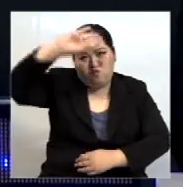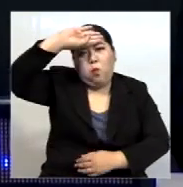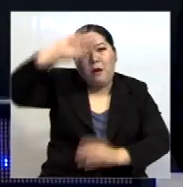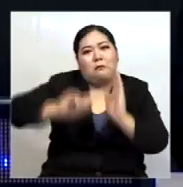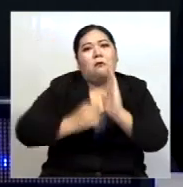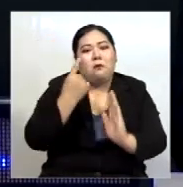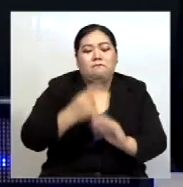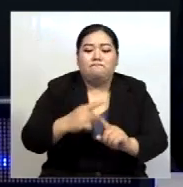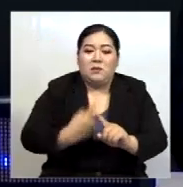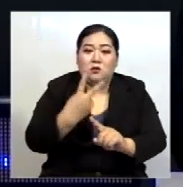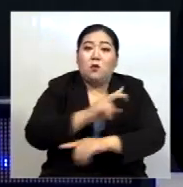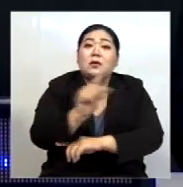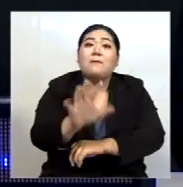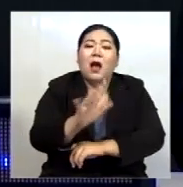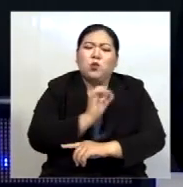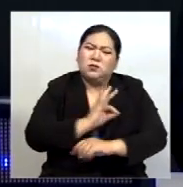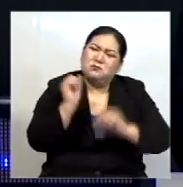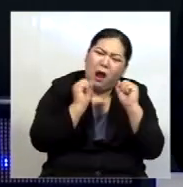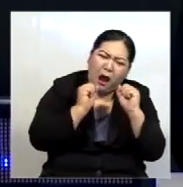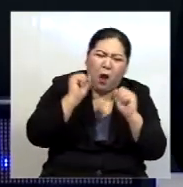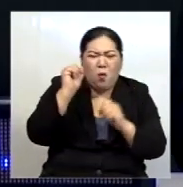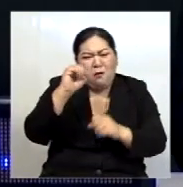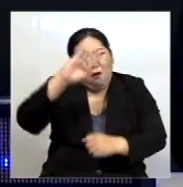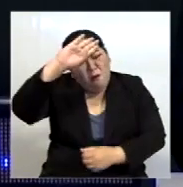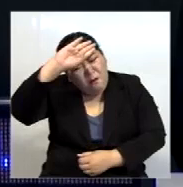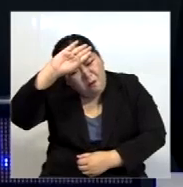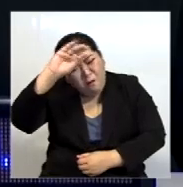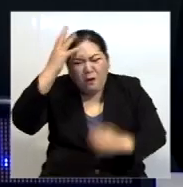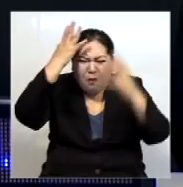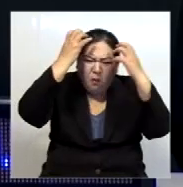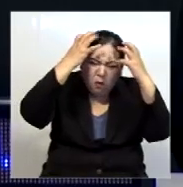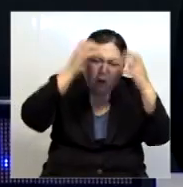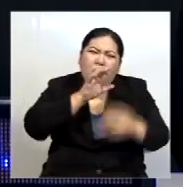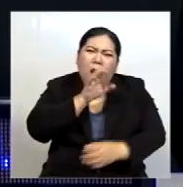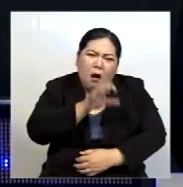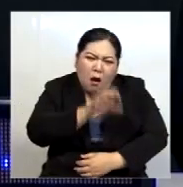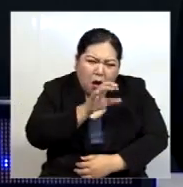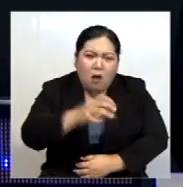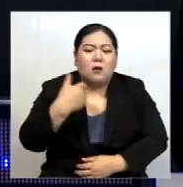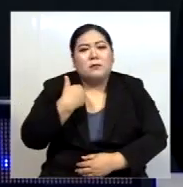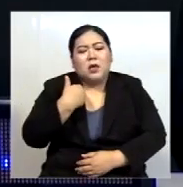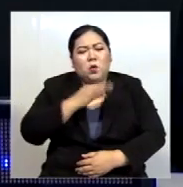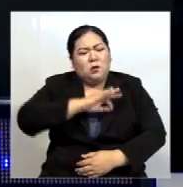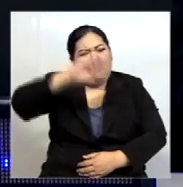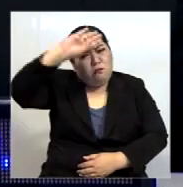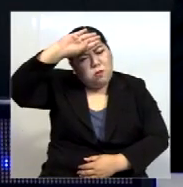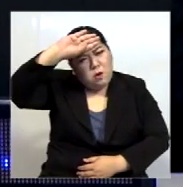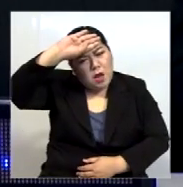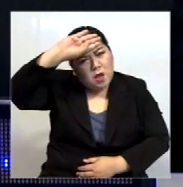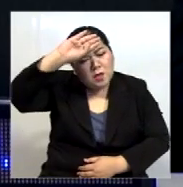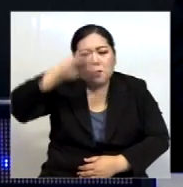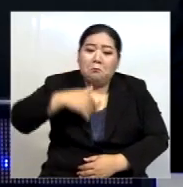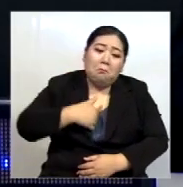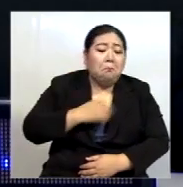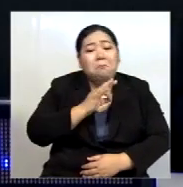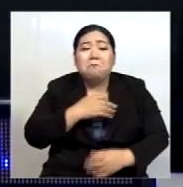าพันธ์2563ด้วยไข้หนาวสั่นปวดศีรษะแล้วก็ไอตอนที่ป่วยอยู่นี้นะครับก็ยังไป